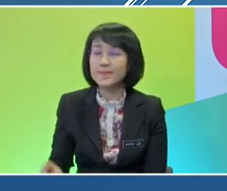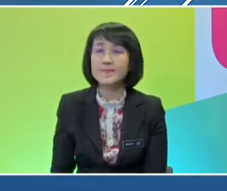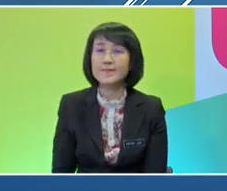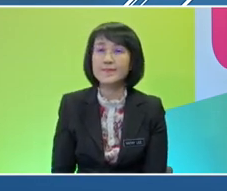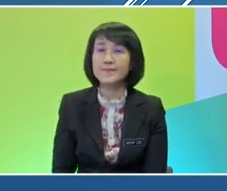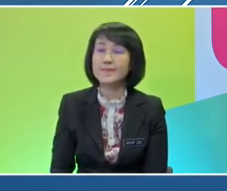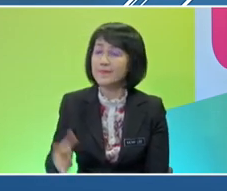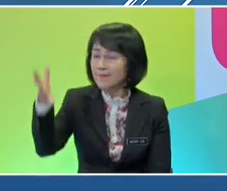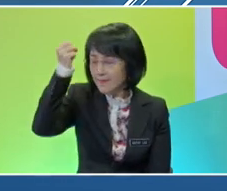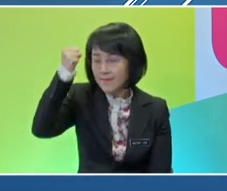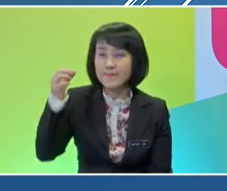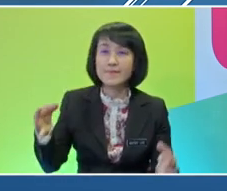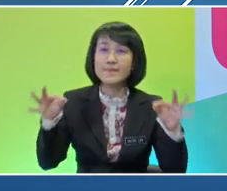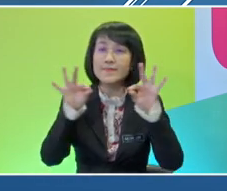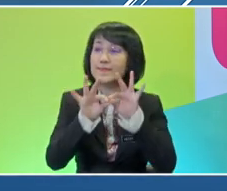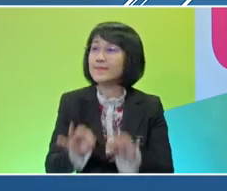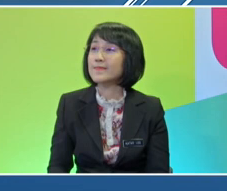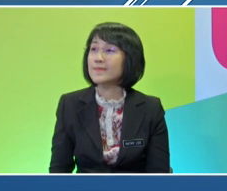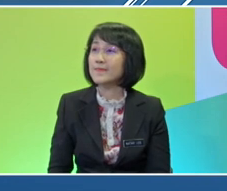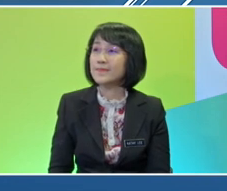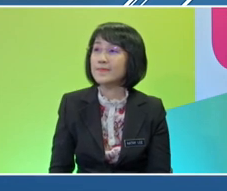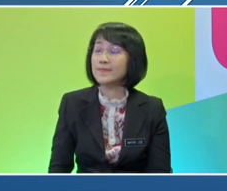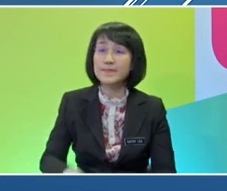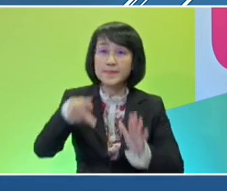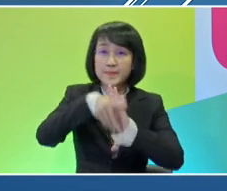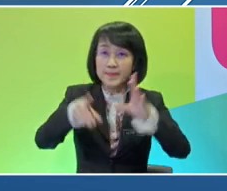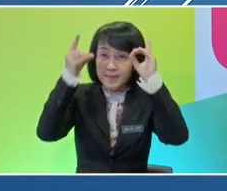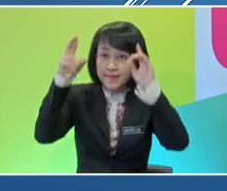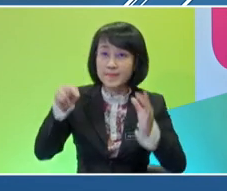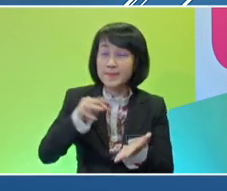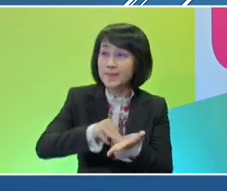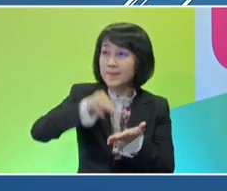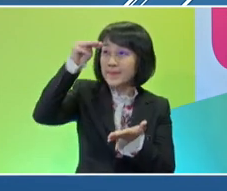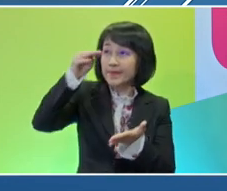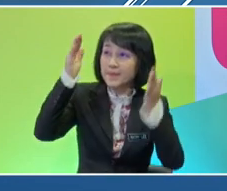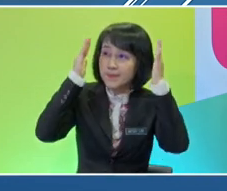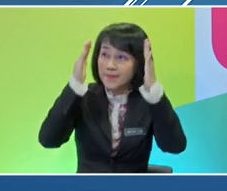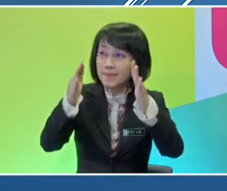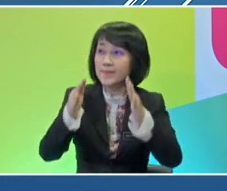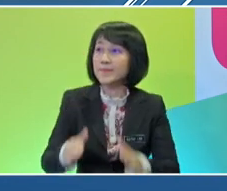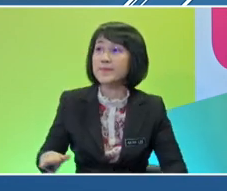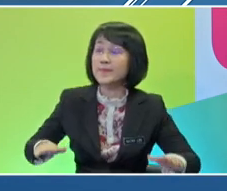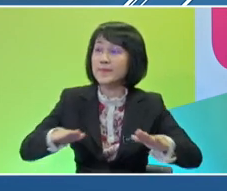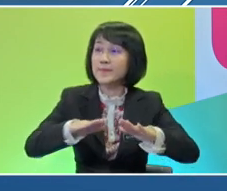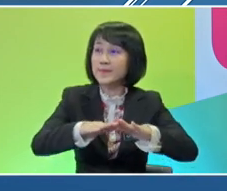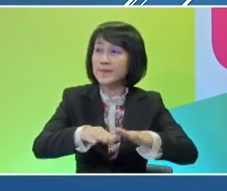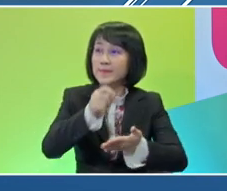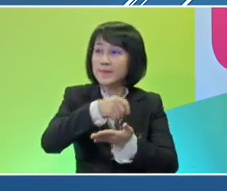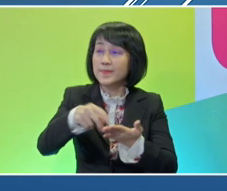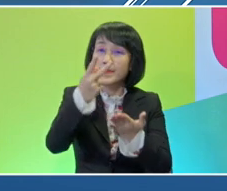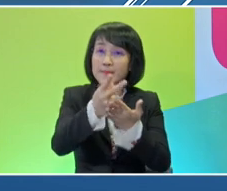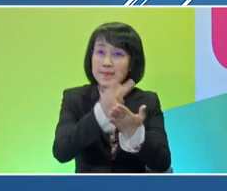hafal kemudian kita pergi kepada pendidikan menengah jadi tumpuannya adalah kepada aspek menulis karangan dan saja